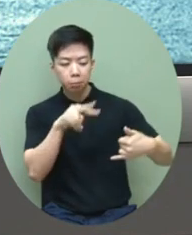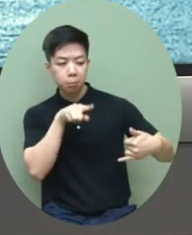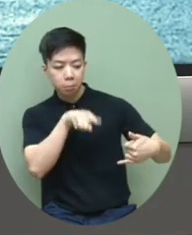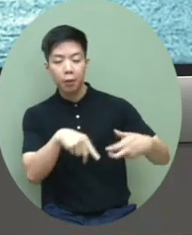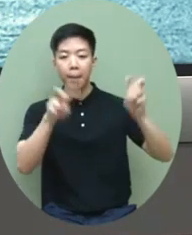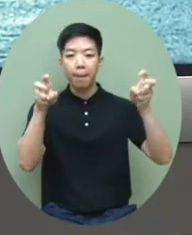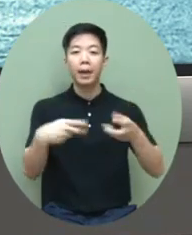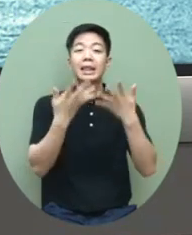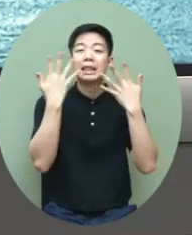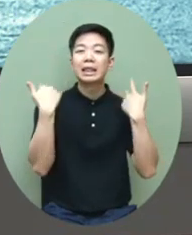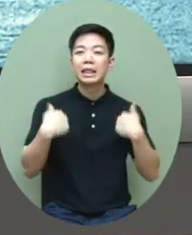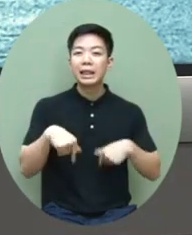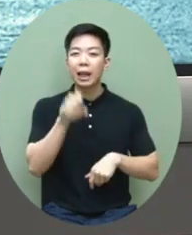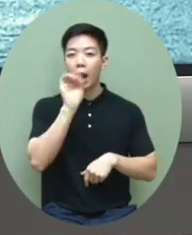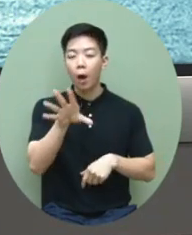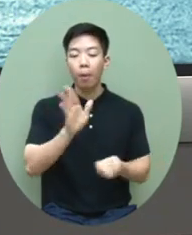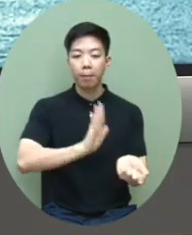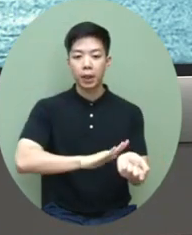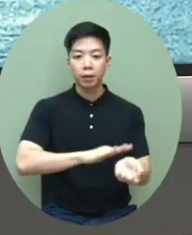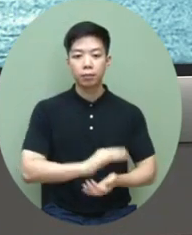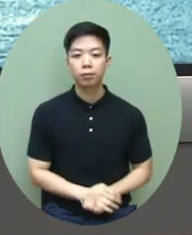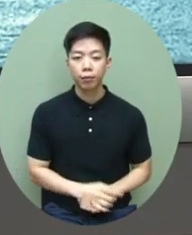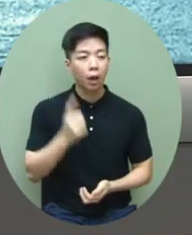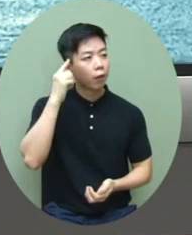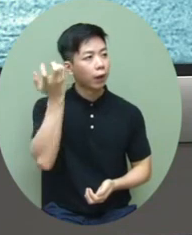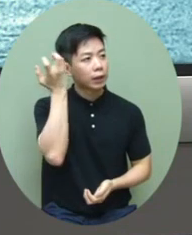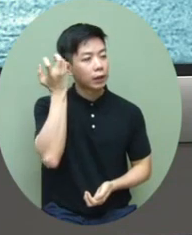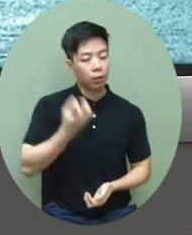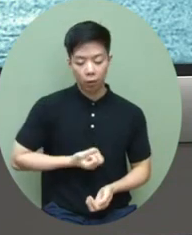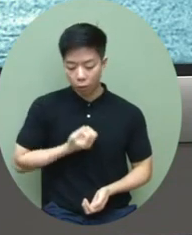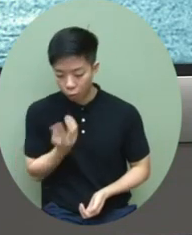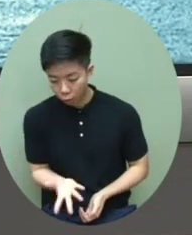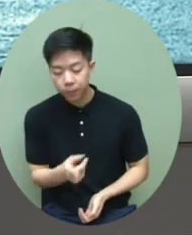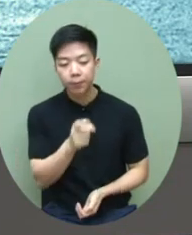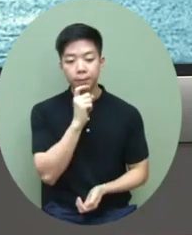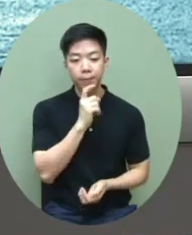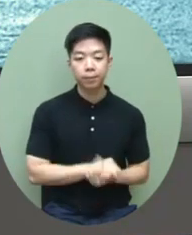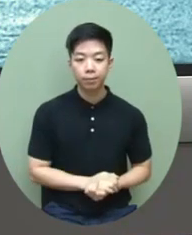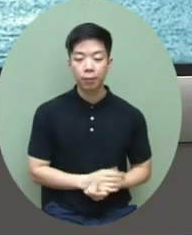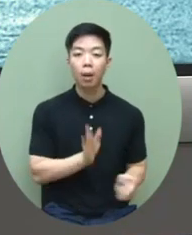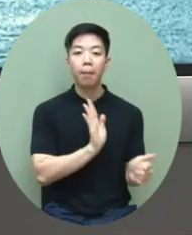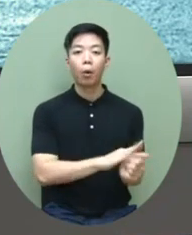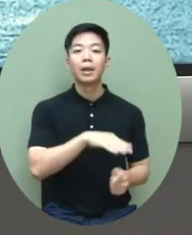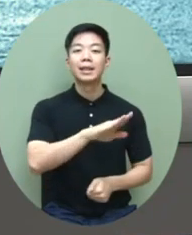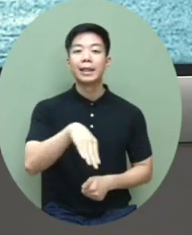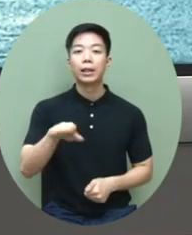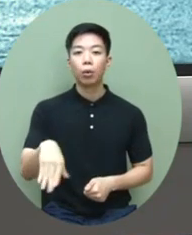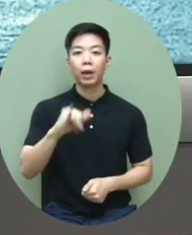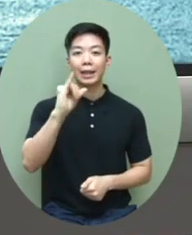症，佢亦都有發燒同埋嘔吐，咁當時咧就安排佢入住兒童深切治療